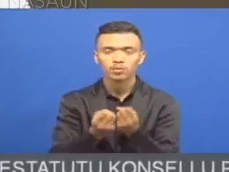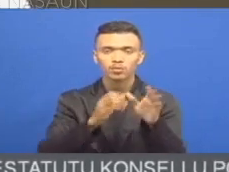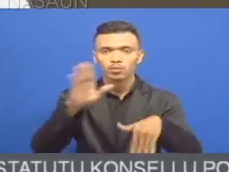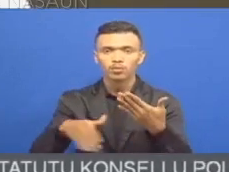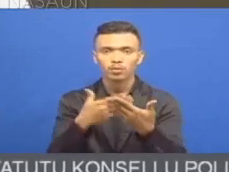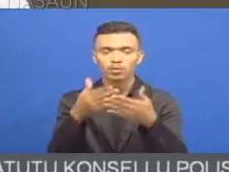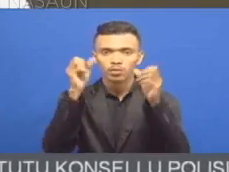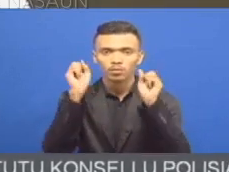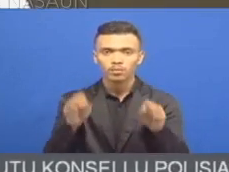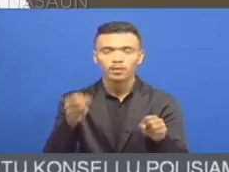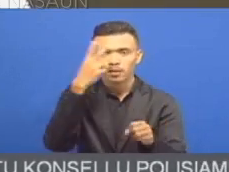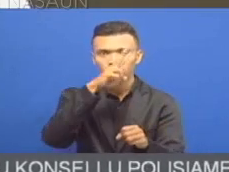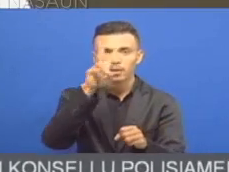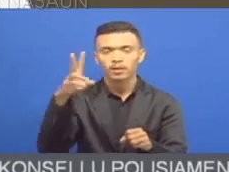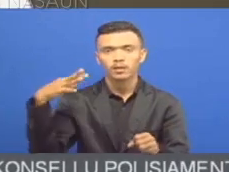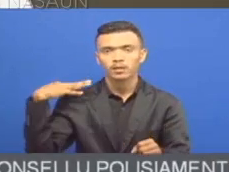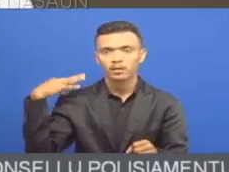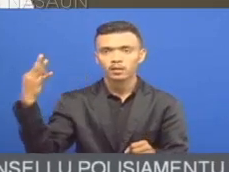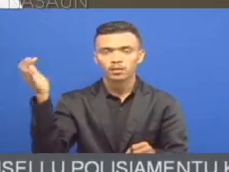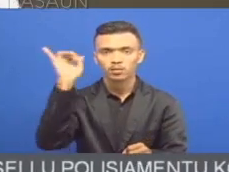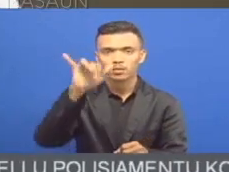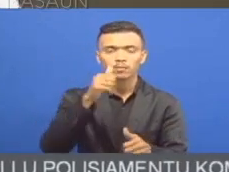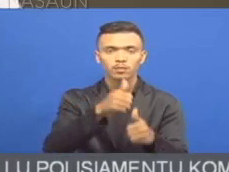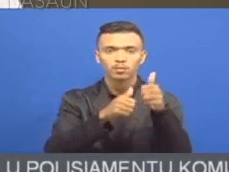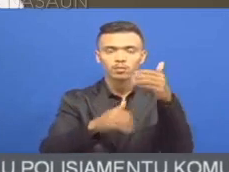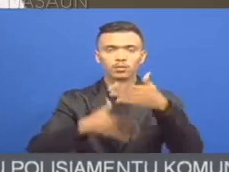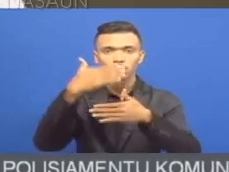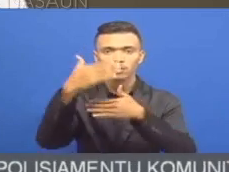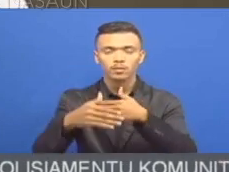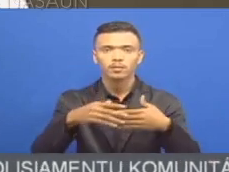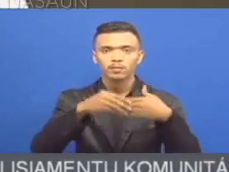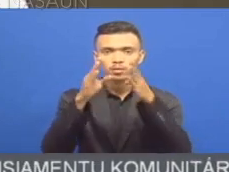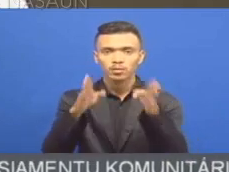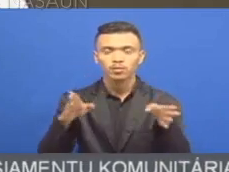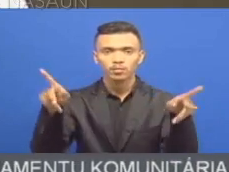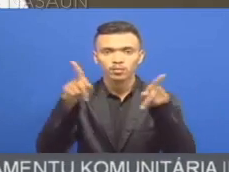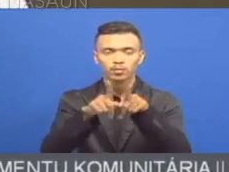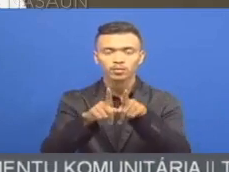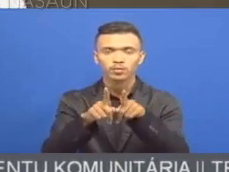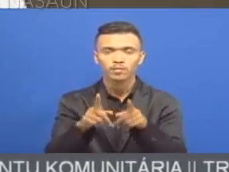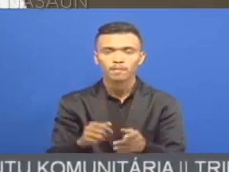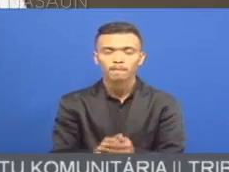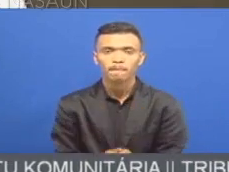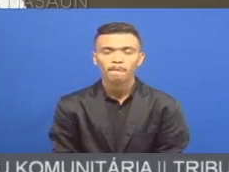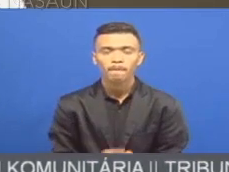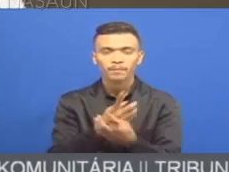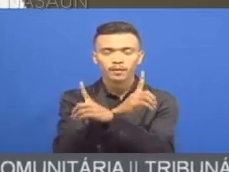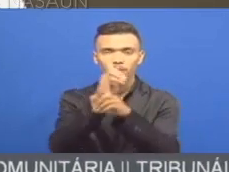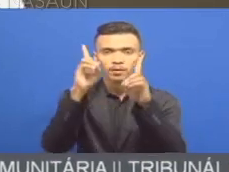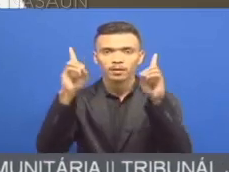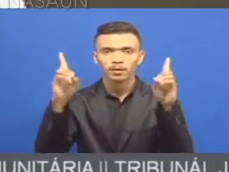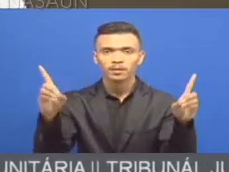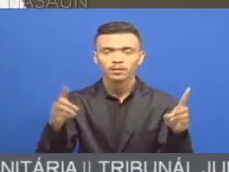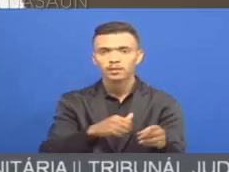pra bele hare, candidatul Sira ne vei măcturi mai. Nu doar administratorul postul, administrativamente, că este un democrație,